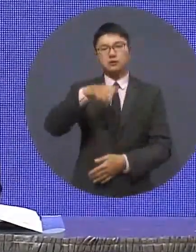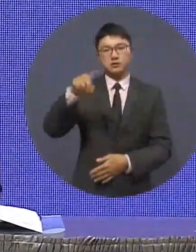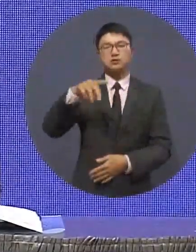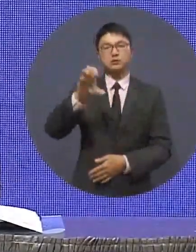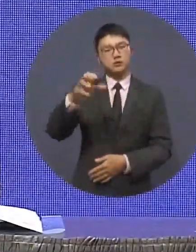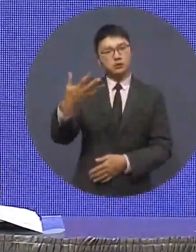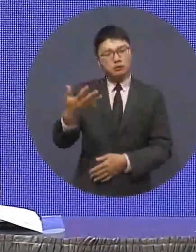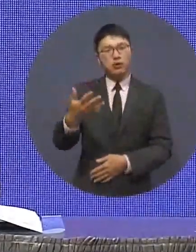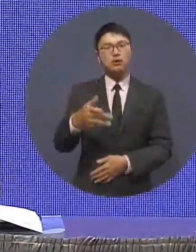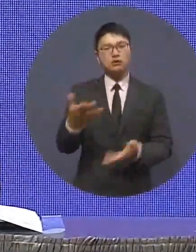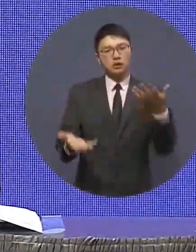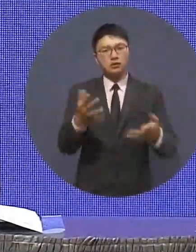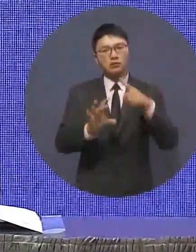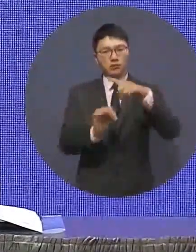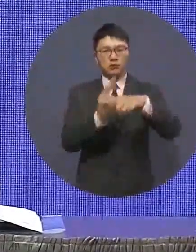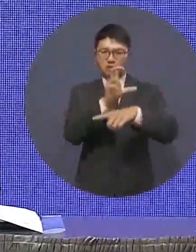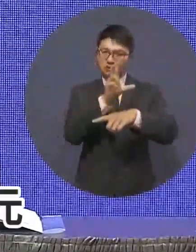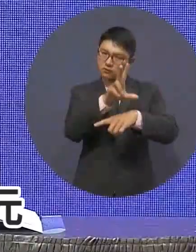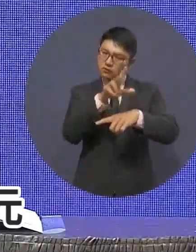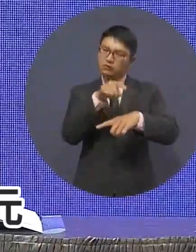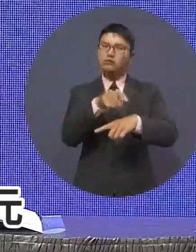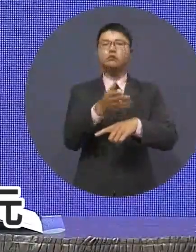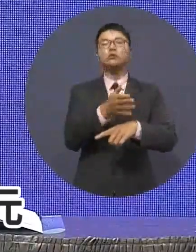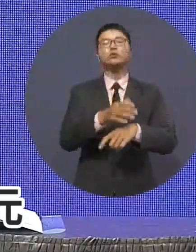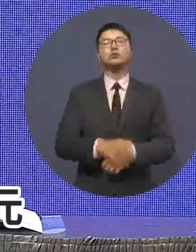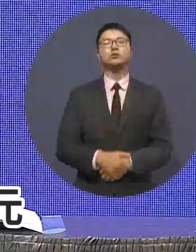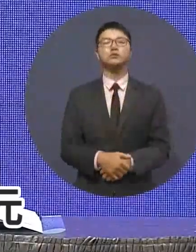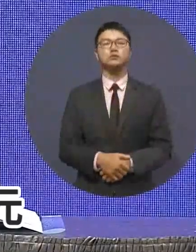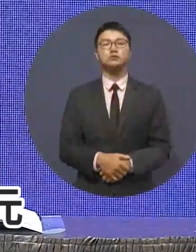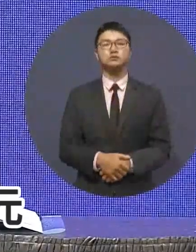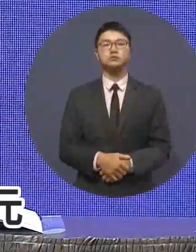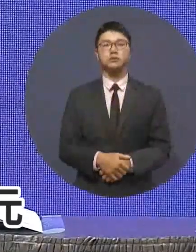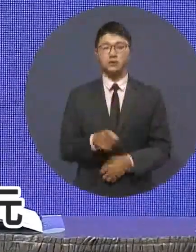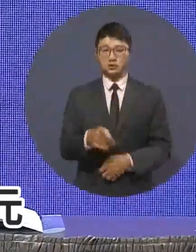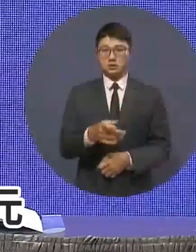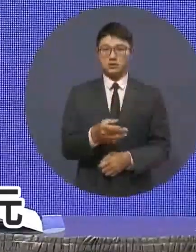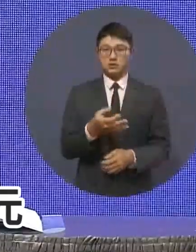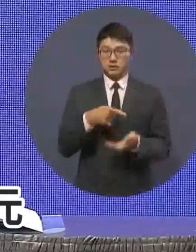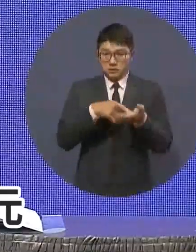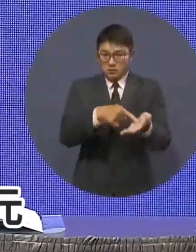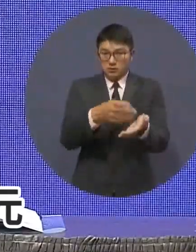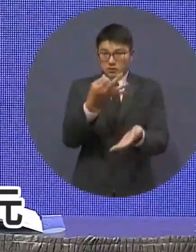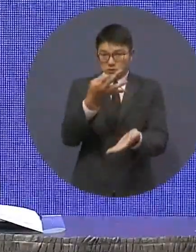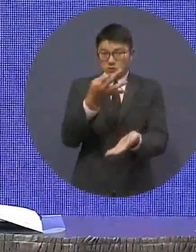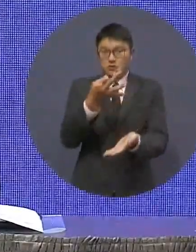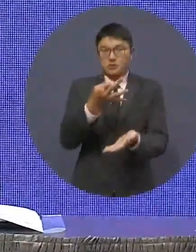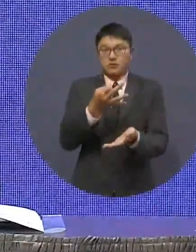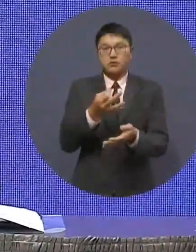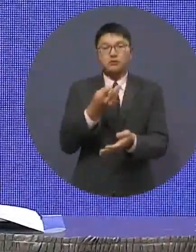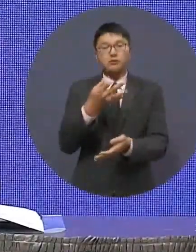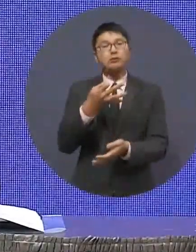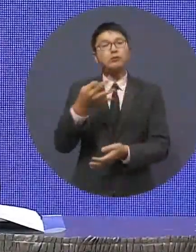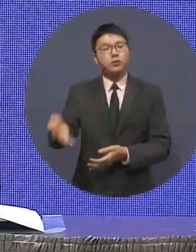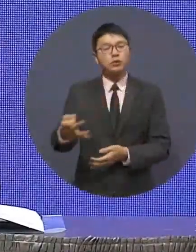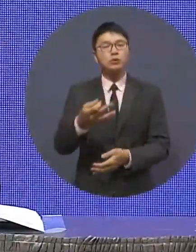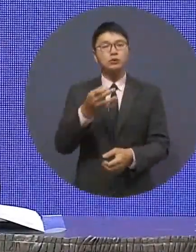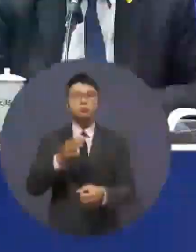大概核准率是77%。那他核准的金额达到28亿元，那其